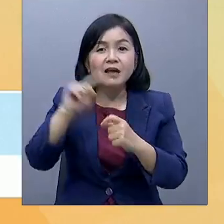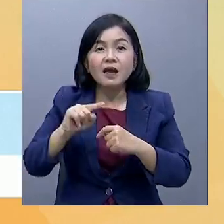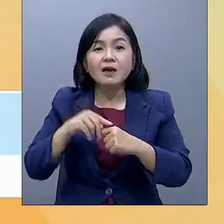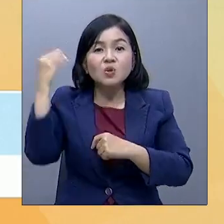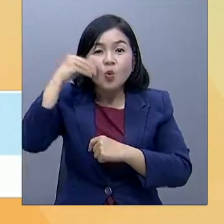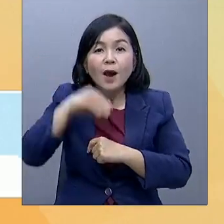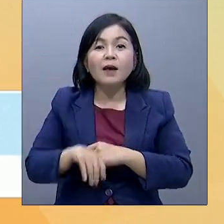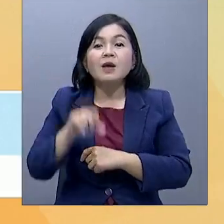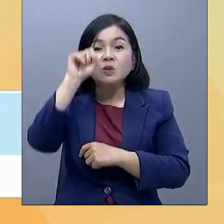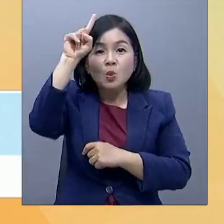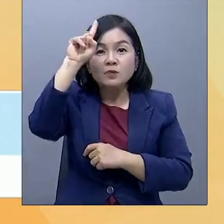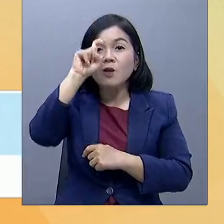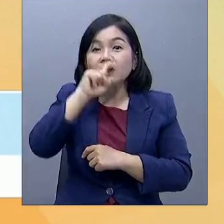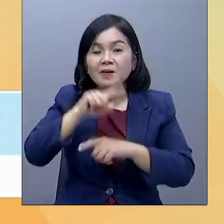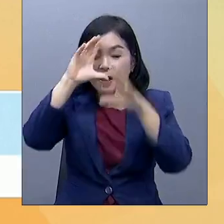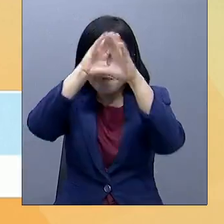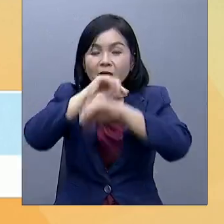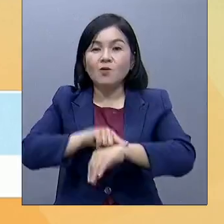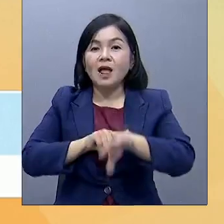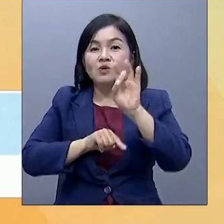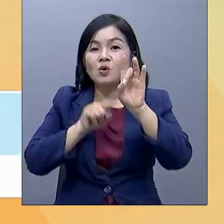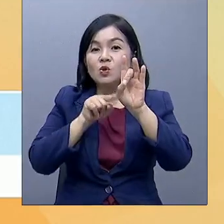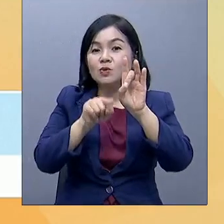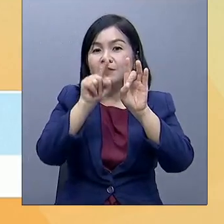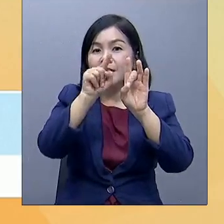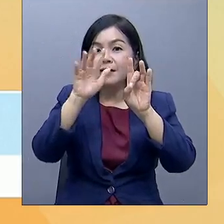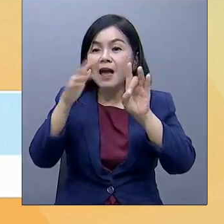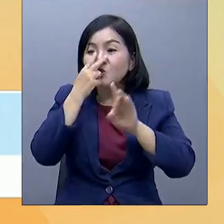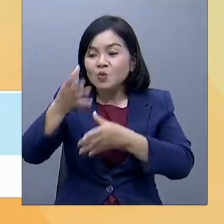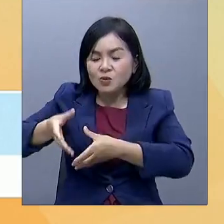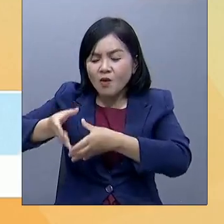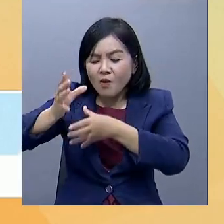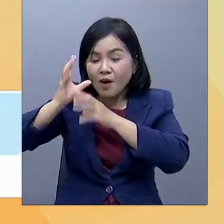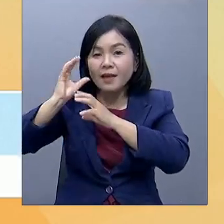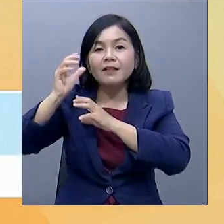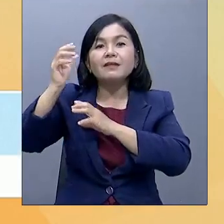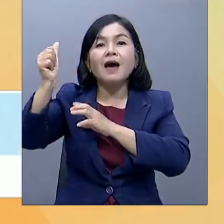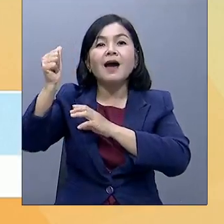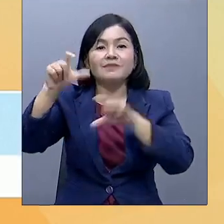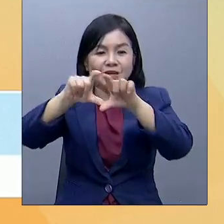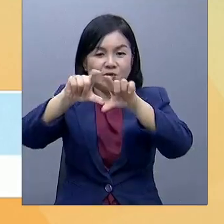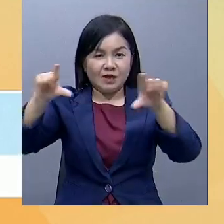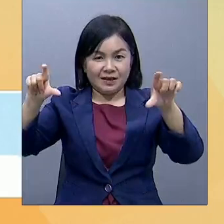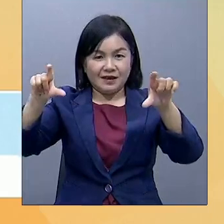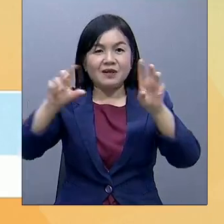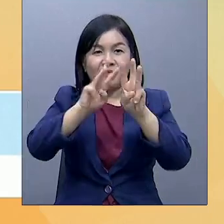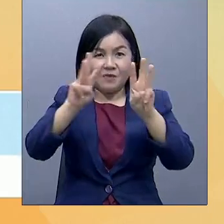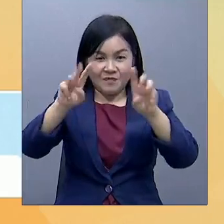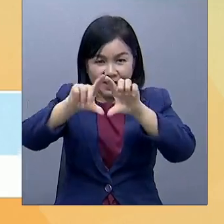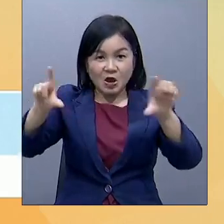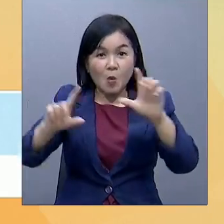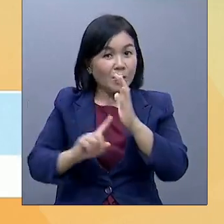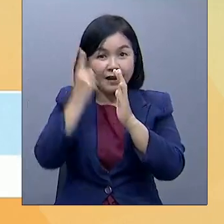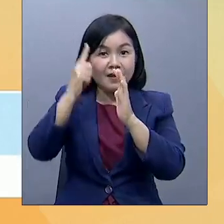ศุกร์เสาร์อาทิตย์เวลา 20:15 ค่ะหรือว่ารับชมย้อนหลังได้นะคะทางวิภา.มีค่ะ วันนี้ตอนแรก วัน